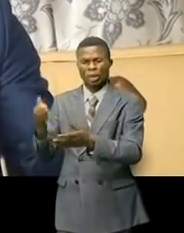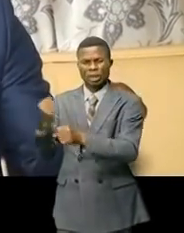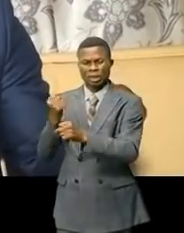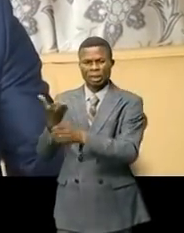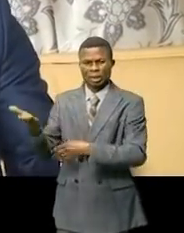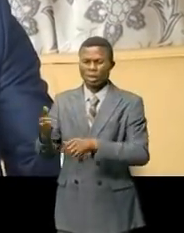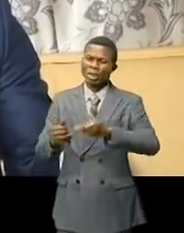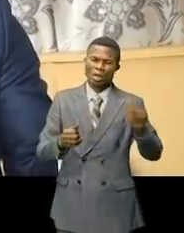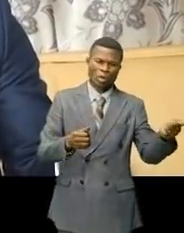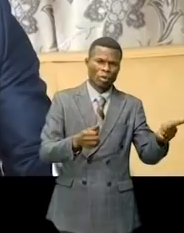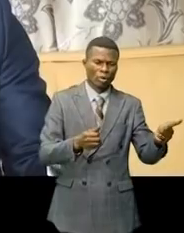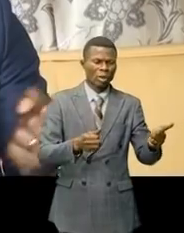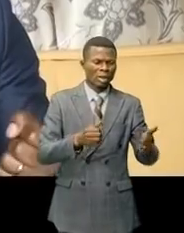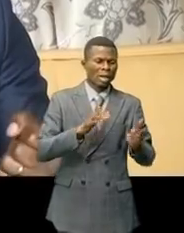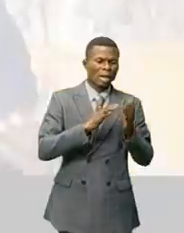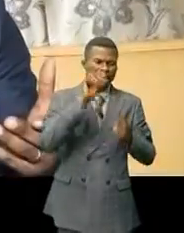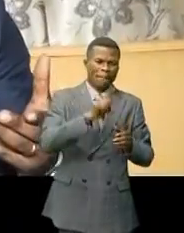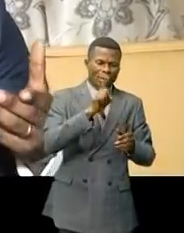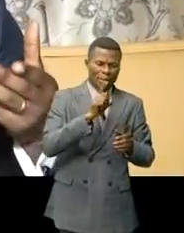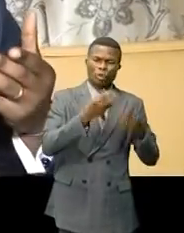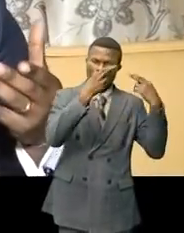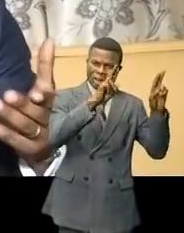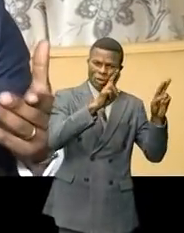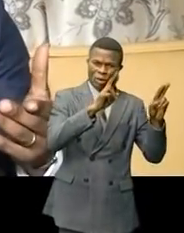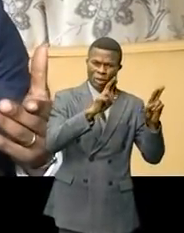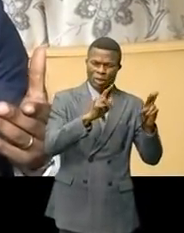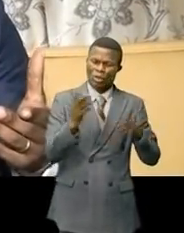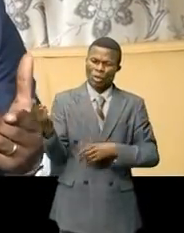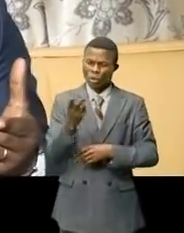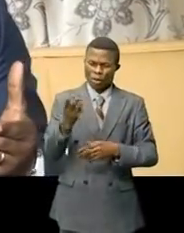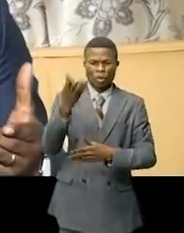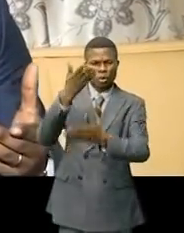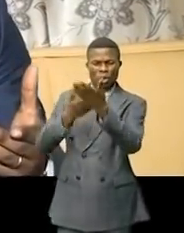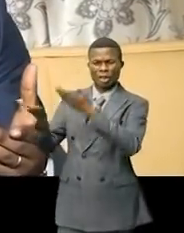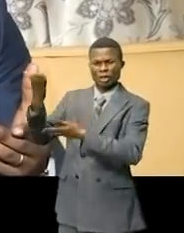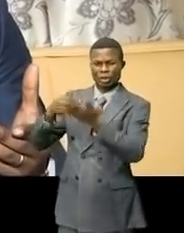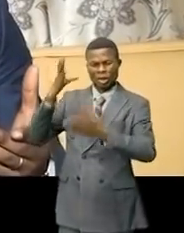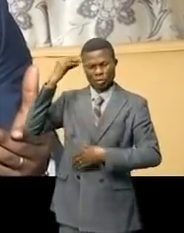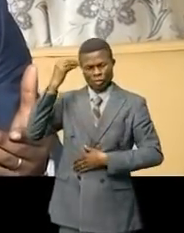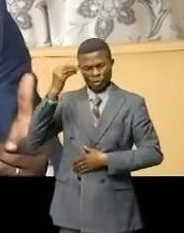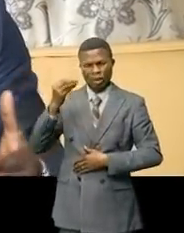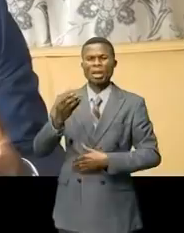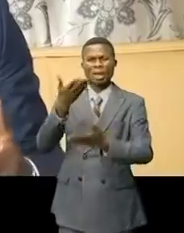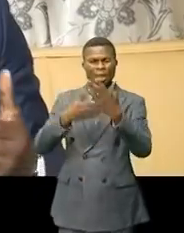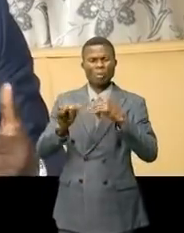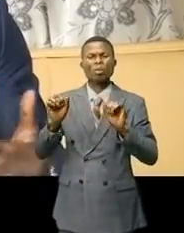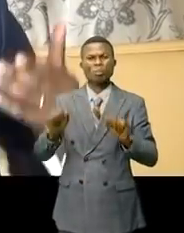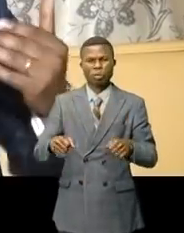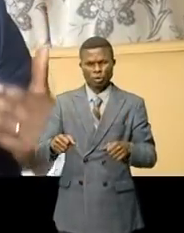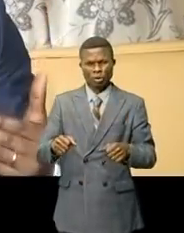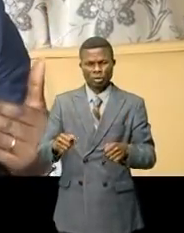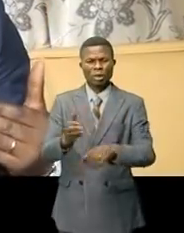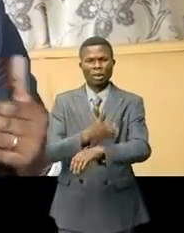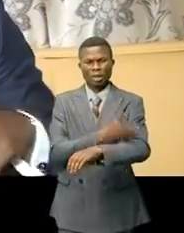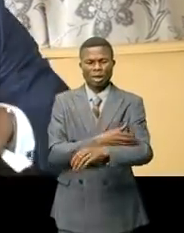et ceux qui aspirent à réussir et à partir de la transmission s'assurer que la rélève on pourra aussi bien au niveau